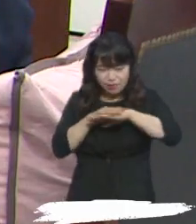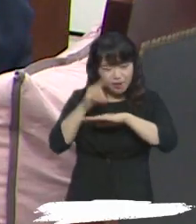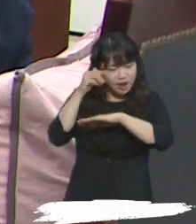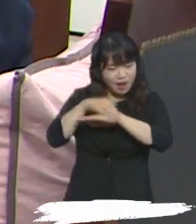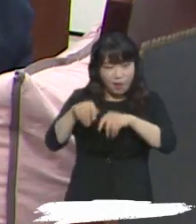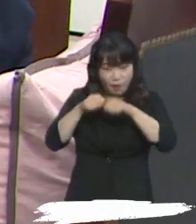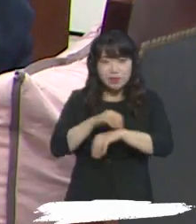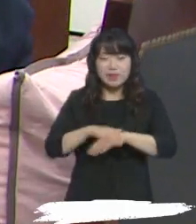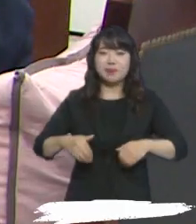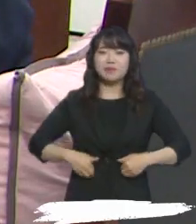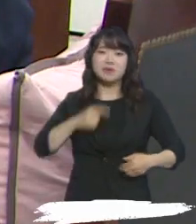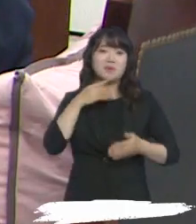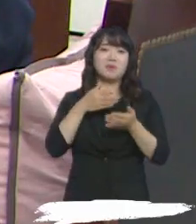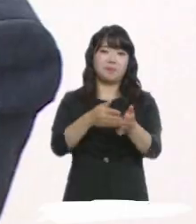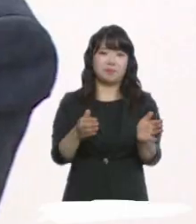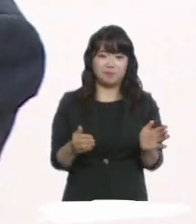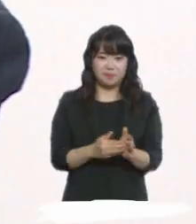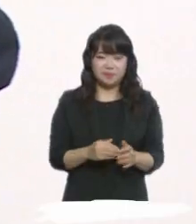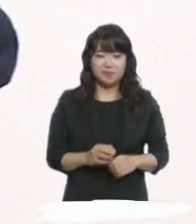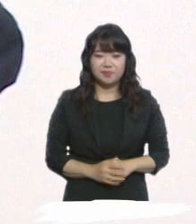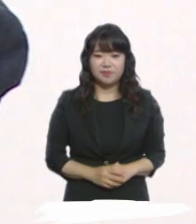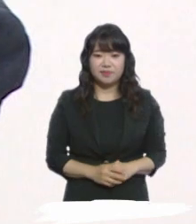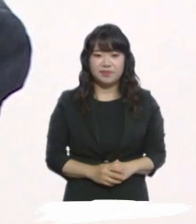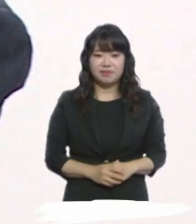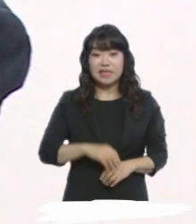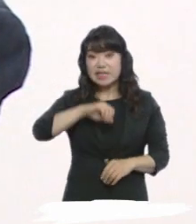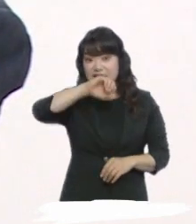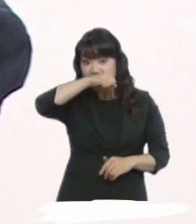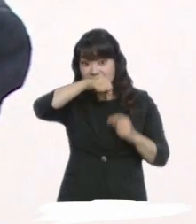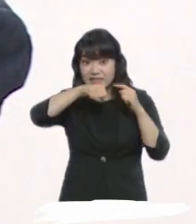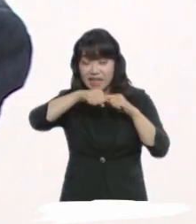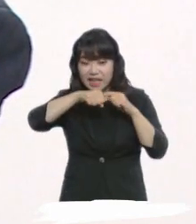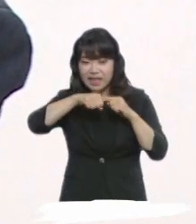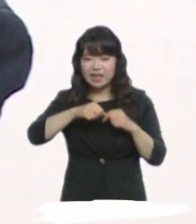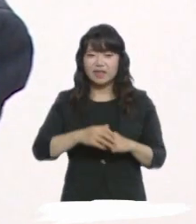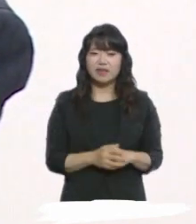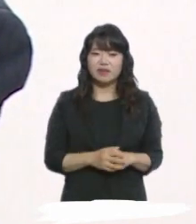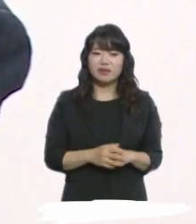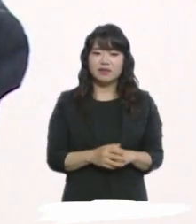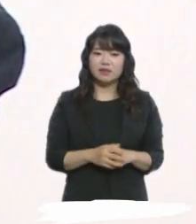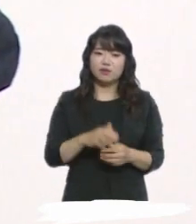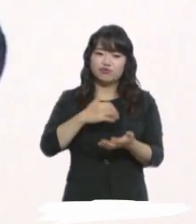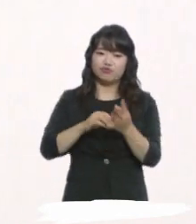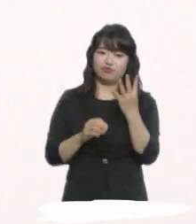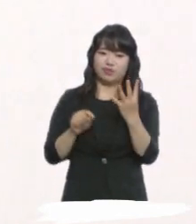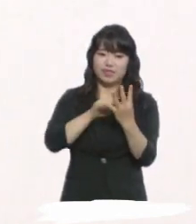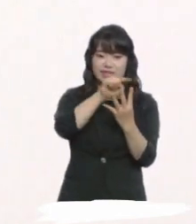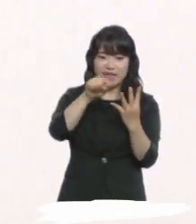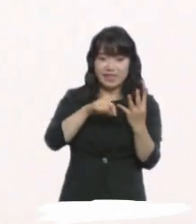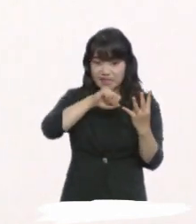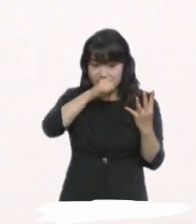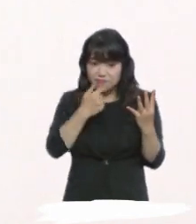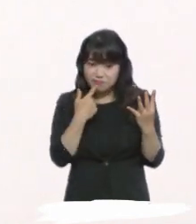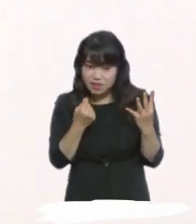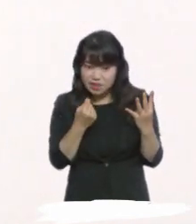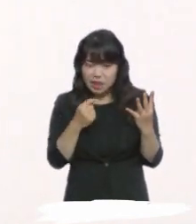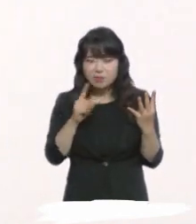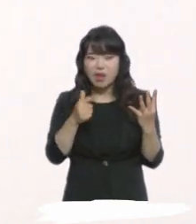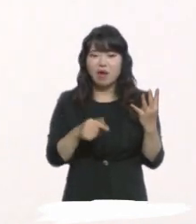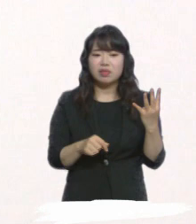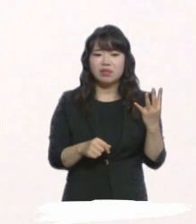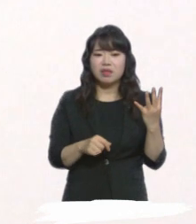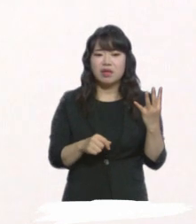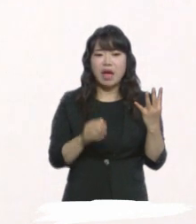집행하라는 주문도 더해졌습니다. 저 예산이 대충 그 어느 거예요? 위에 네 군데에